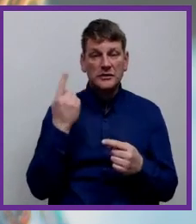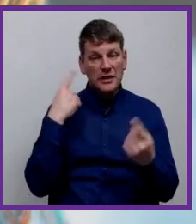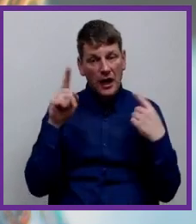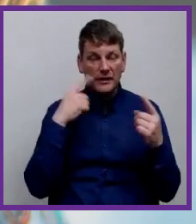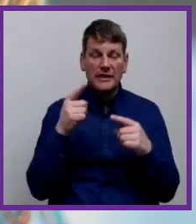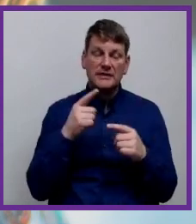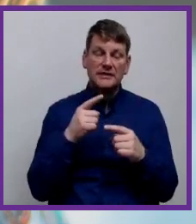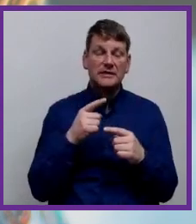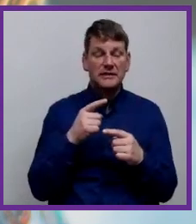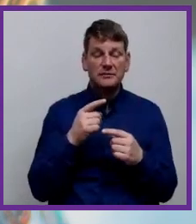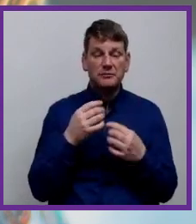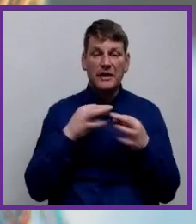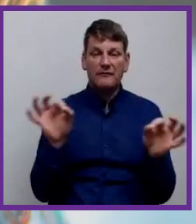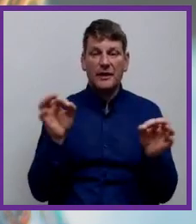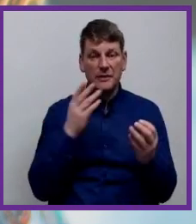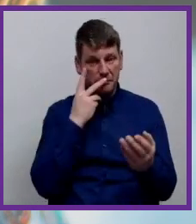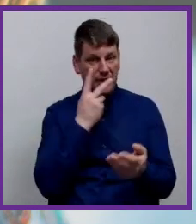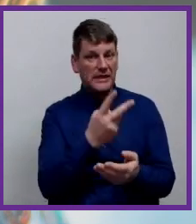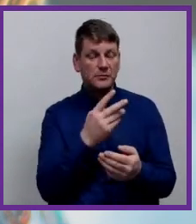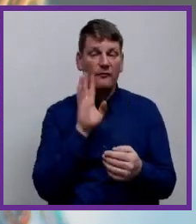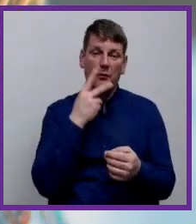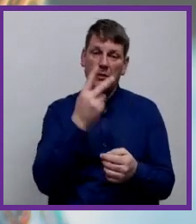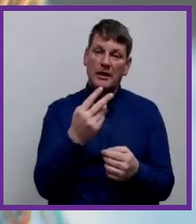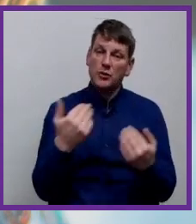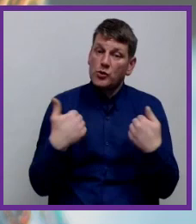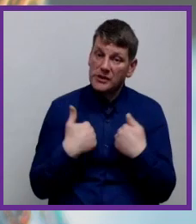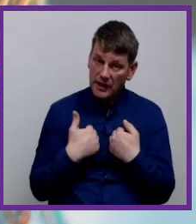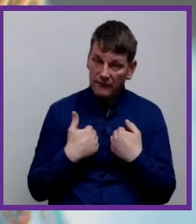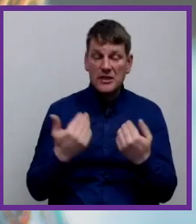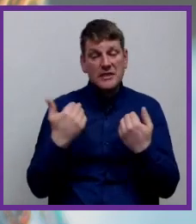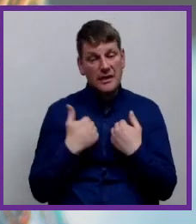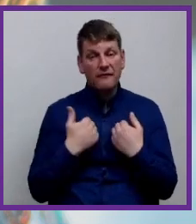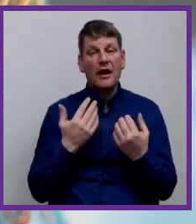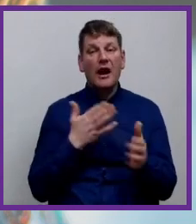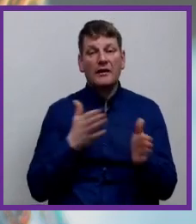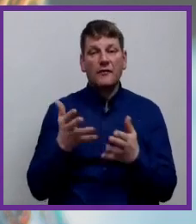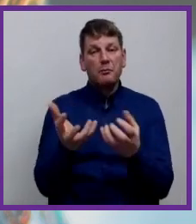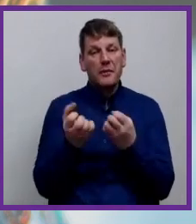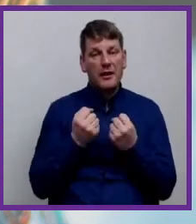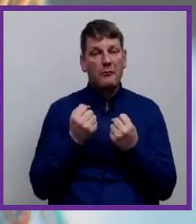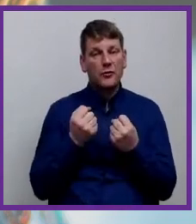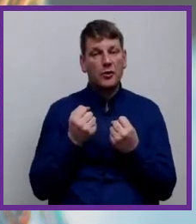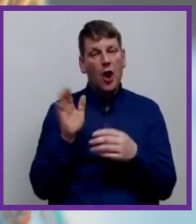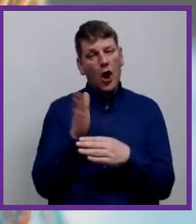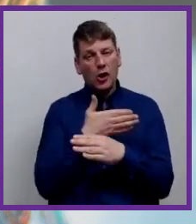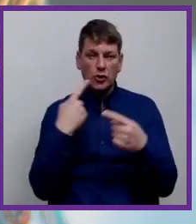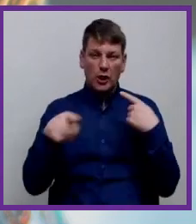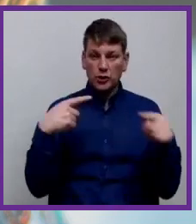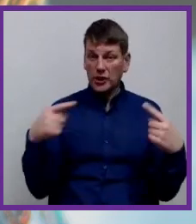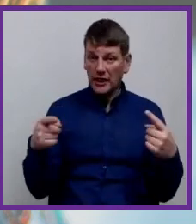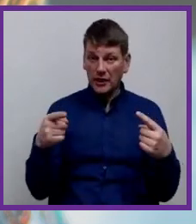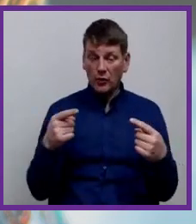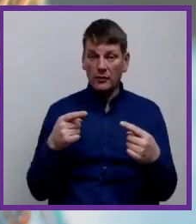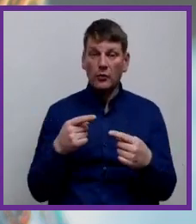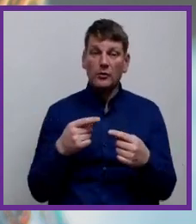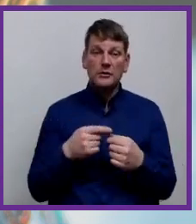varējām paraudzīties arī uz sevi, uz savu gatavību pieņemt atšķirīgo dažādo. Un es